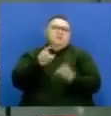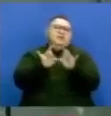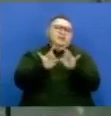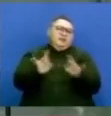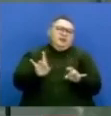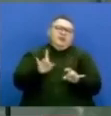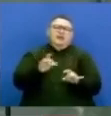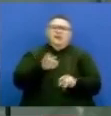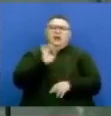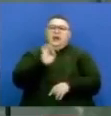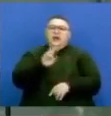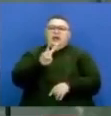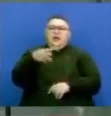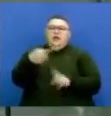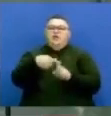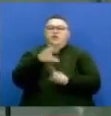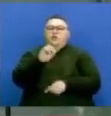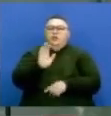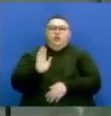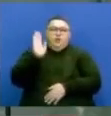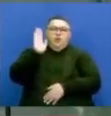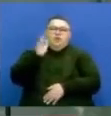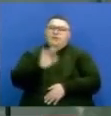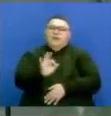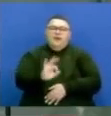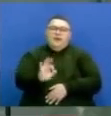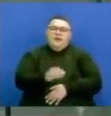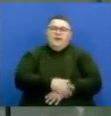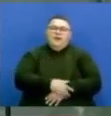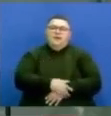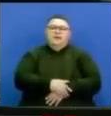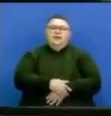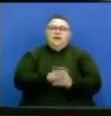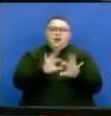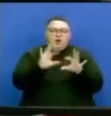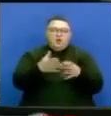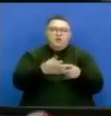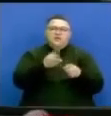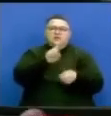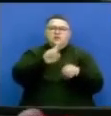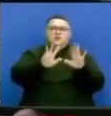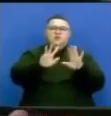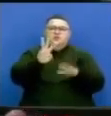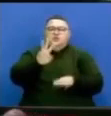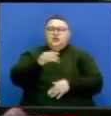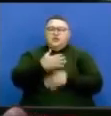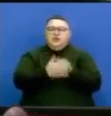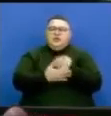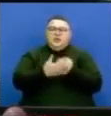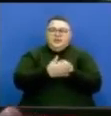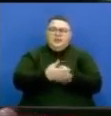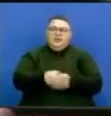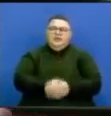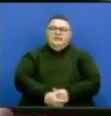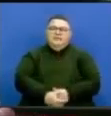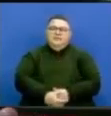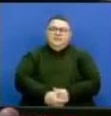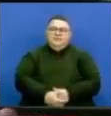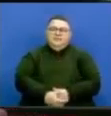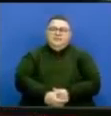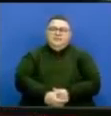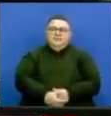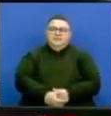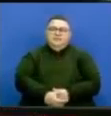ada hak veto di Majelis Umum yang beranggotakan 193 negara. Excellencies, distinguished delegates.